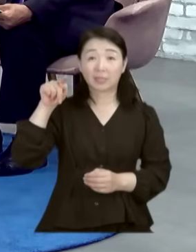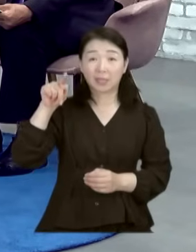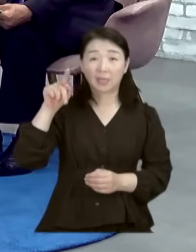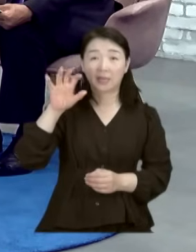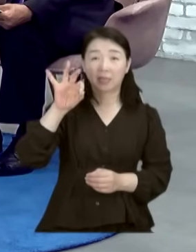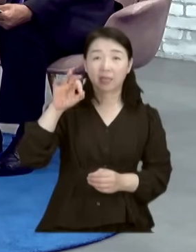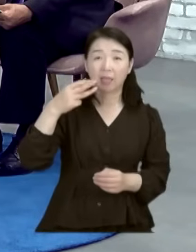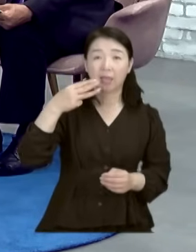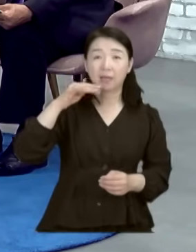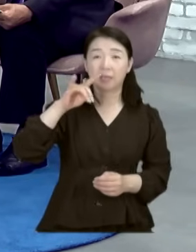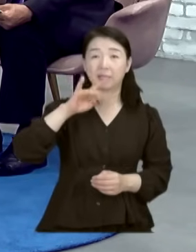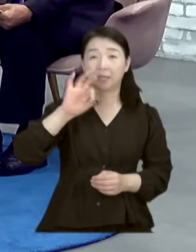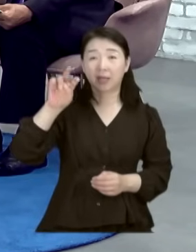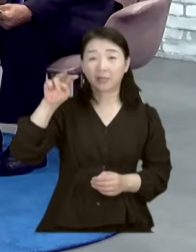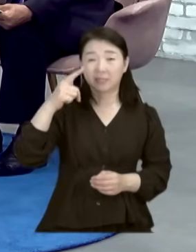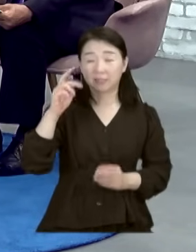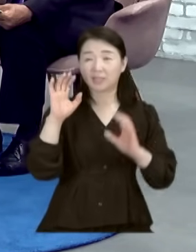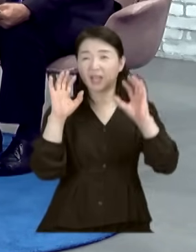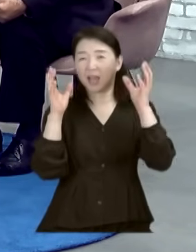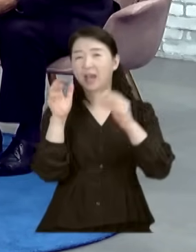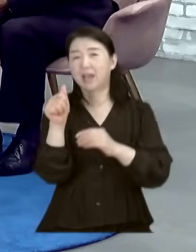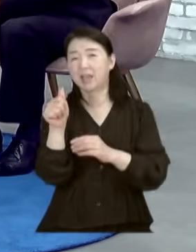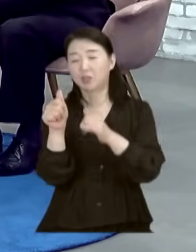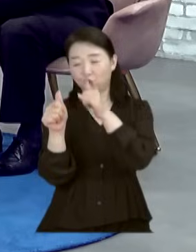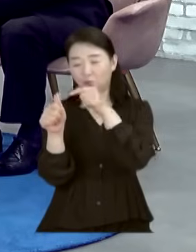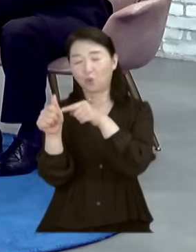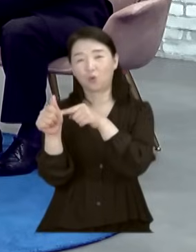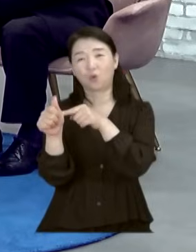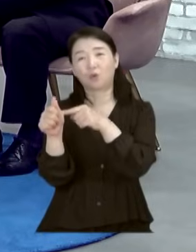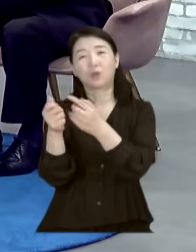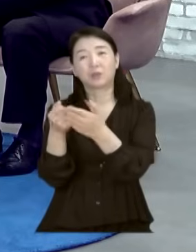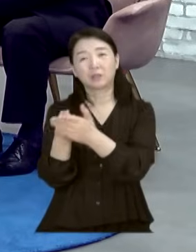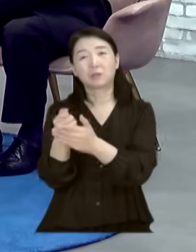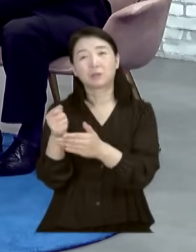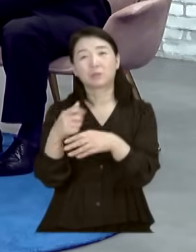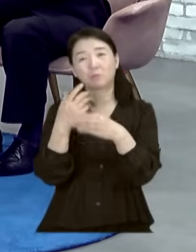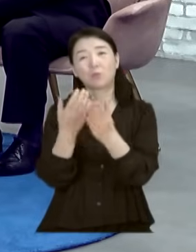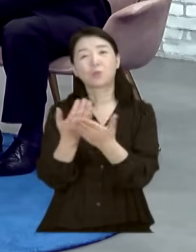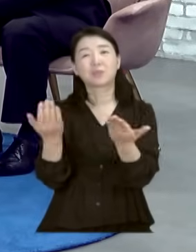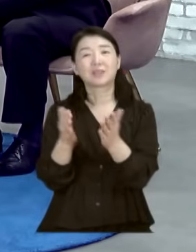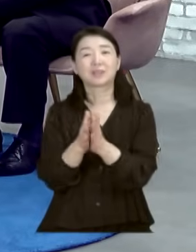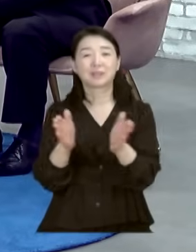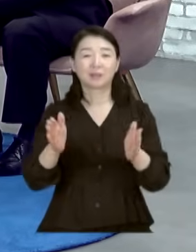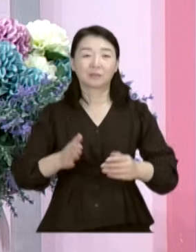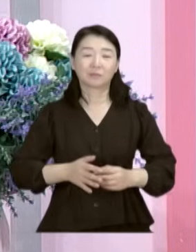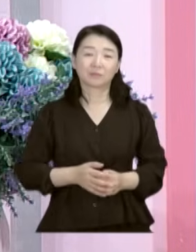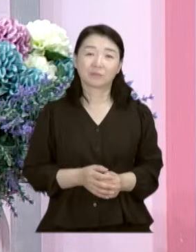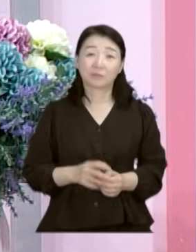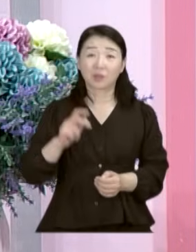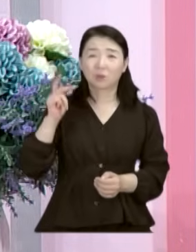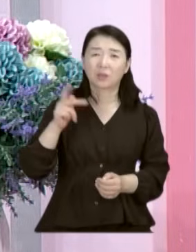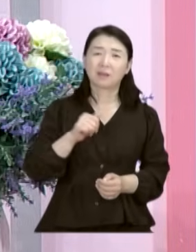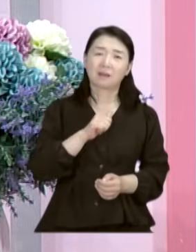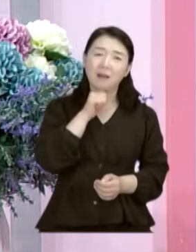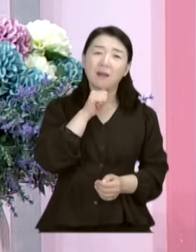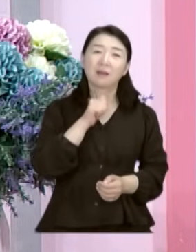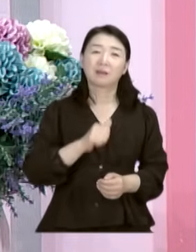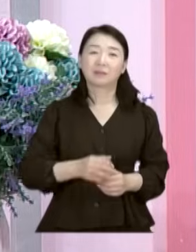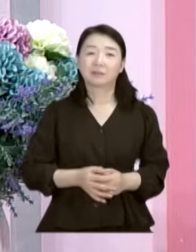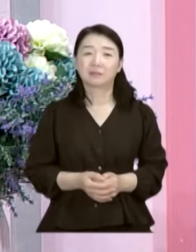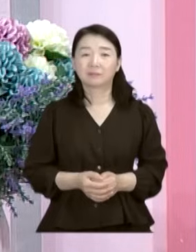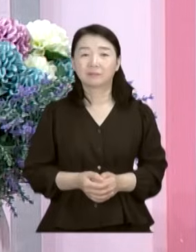케냐의 엘리아스라는 어떠한 아이가 있어요 그 아이 때문에 사실은이 모든 일이 시작이 된 거예요 케냐가 너무 못